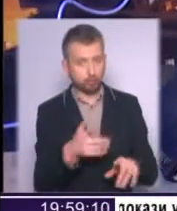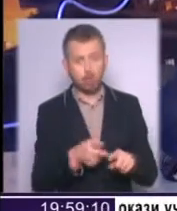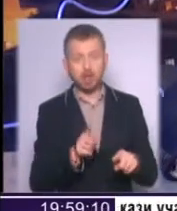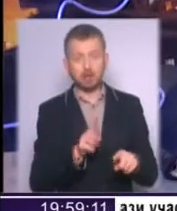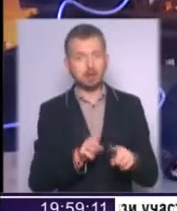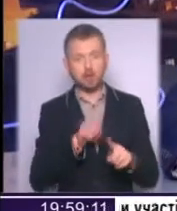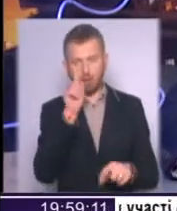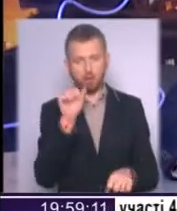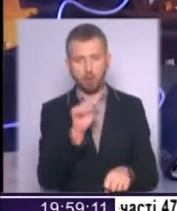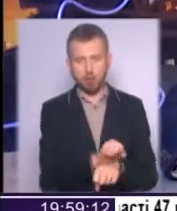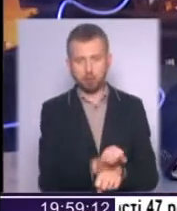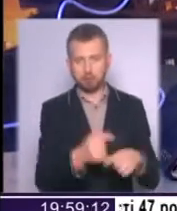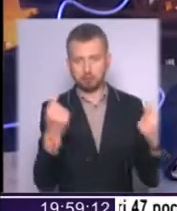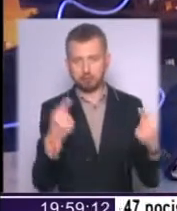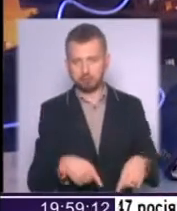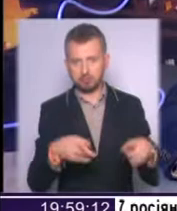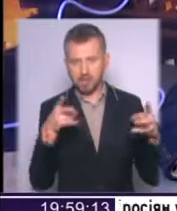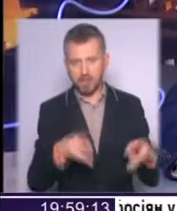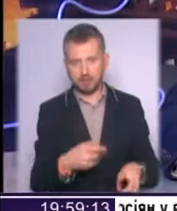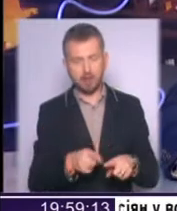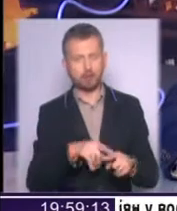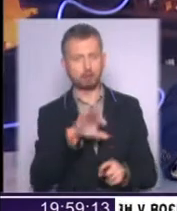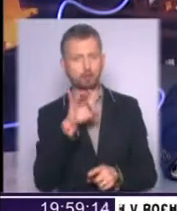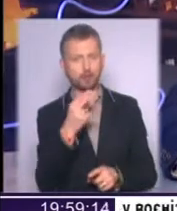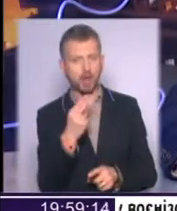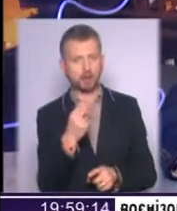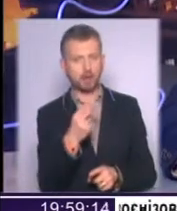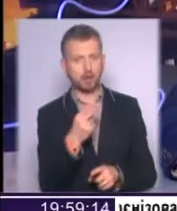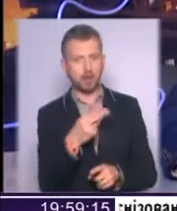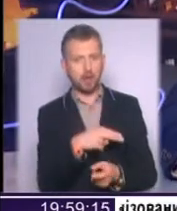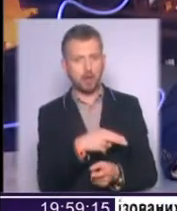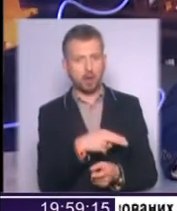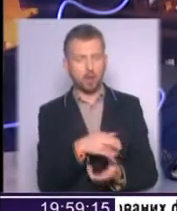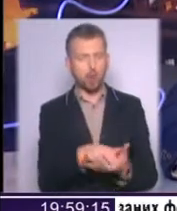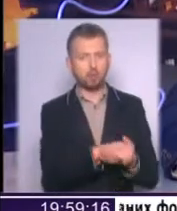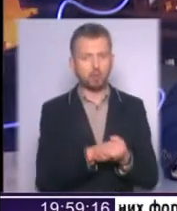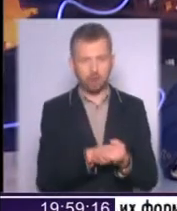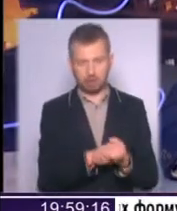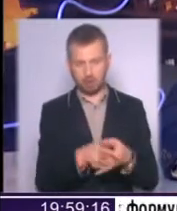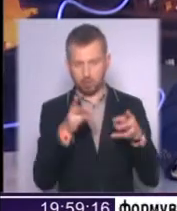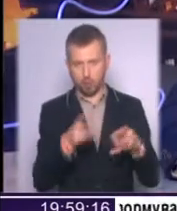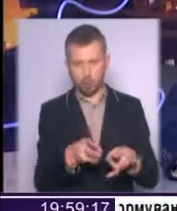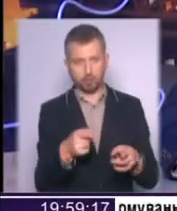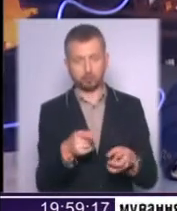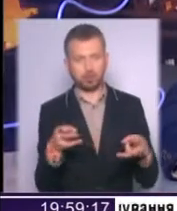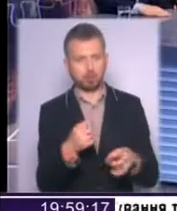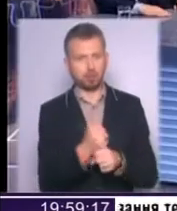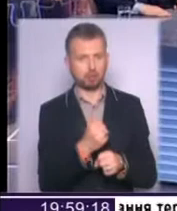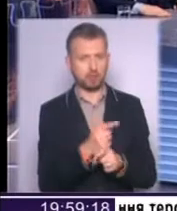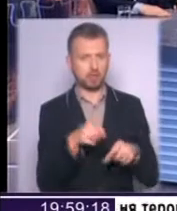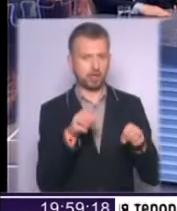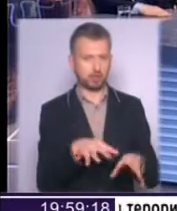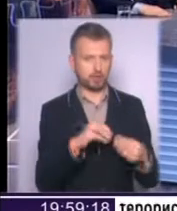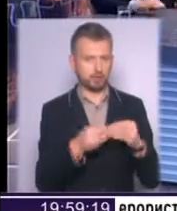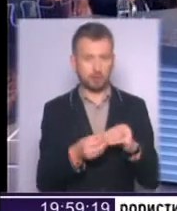колапс, це трагедія, це просто якийсь соціальний комунальний апокаліпсис. І тут треба братися з і вирішувати